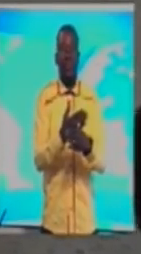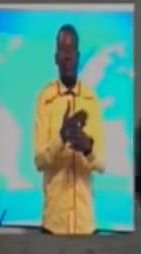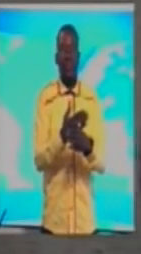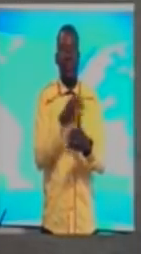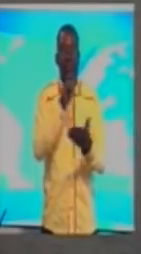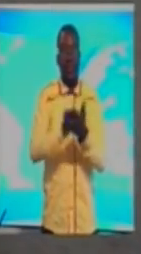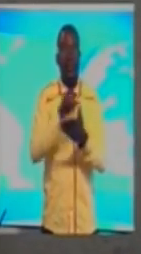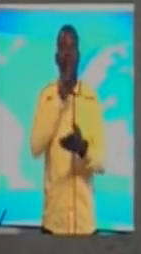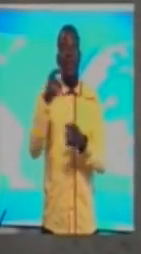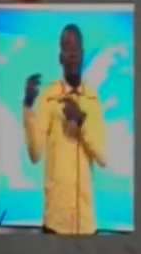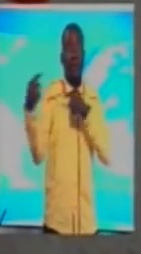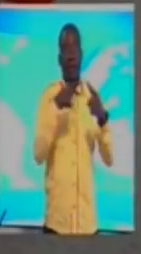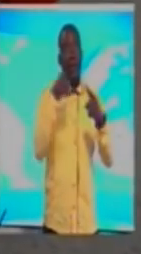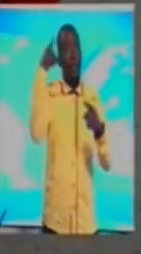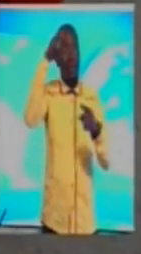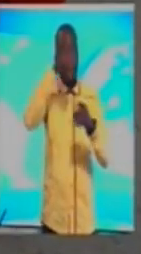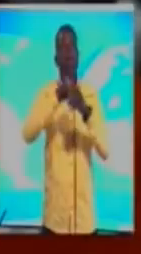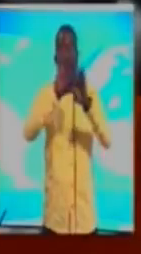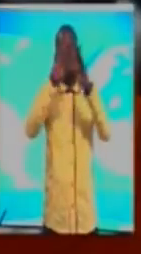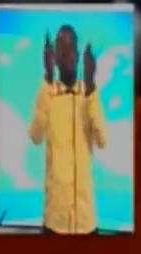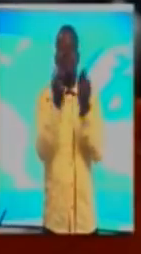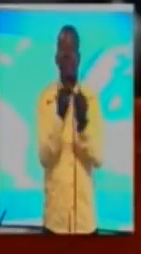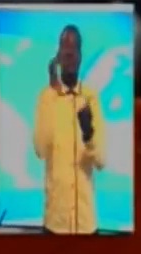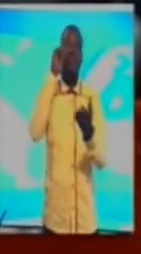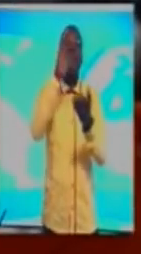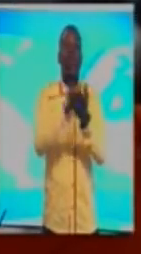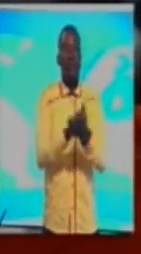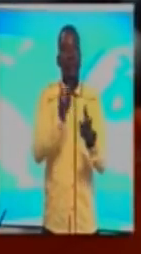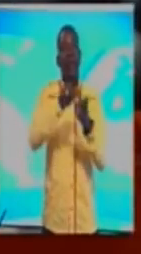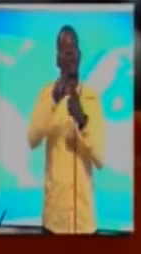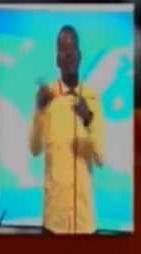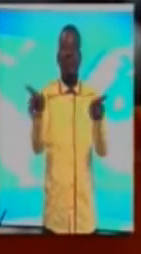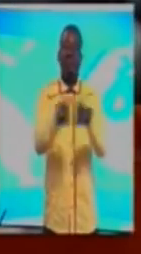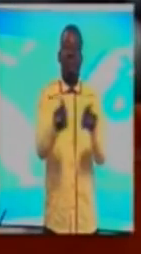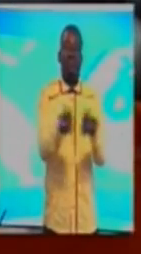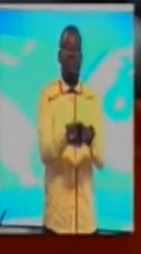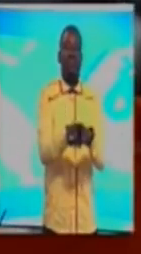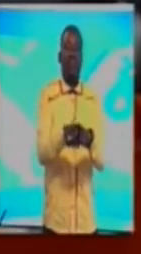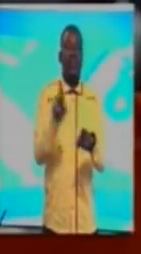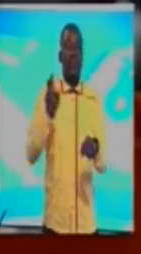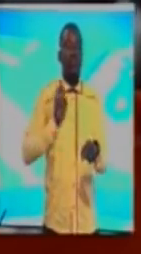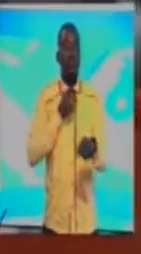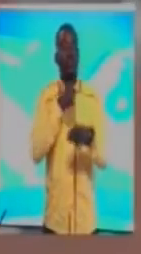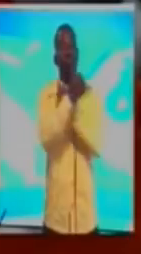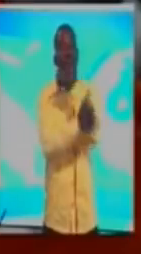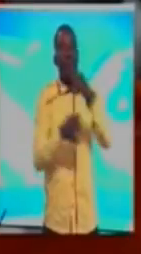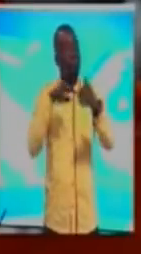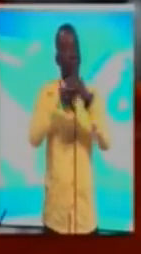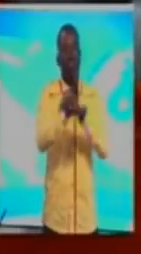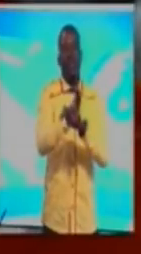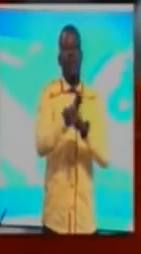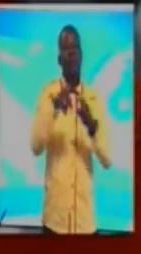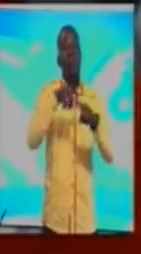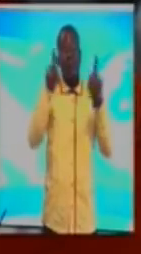C'est la guerre. Ils ont été bombardés, leurs familles, leurs femmes. Alors ils ont fait pareil. Nos pays ne veulent pas qu'on rentre, mais ils n'ont peut-être